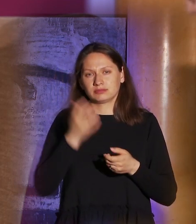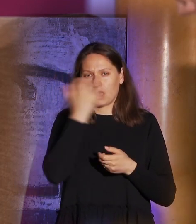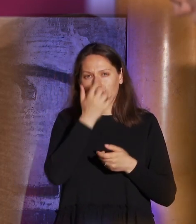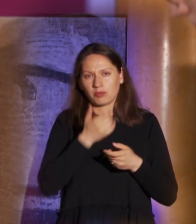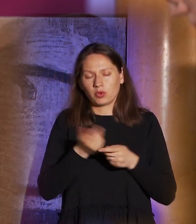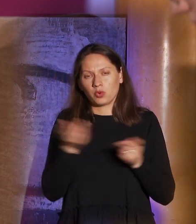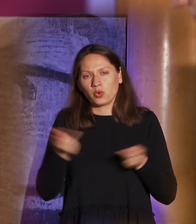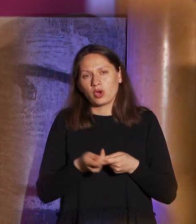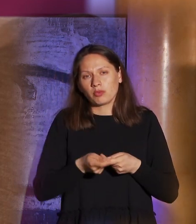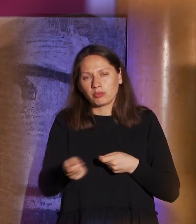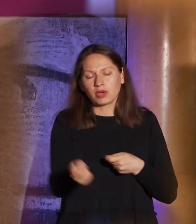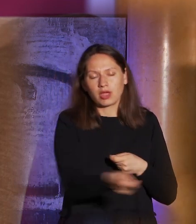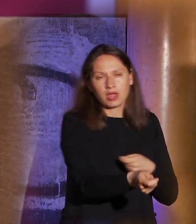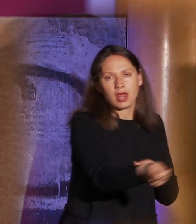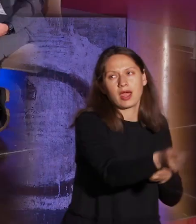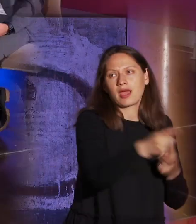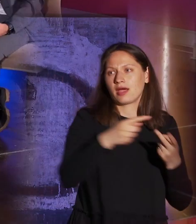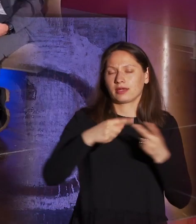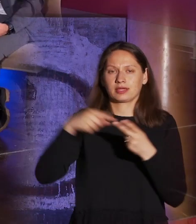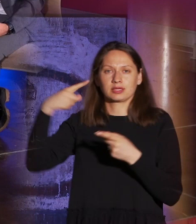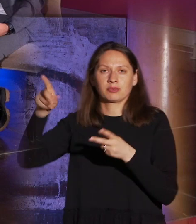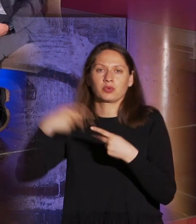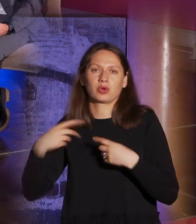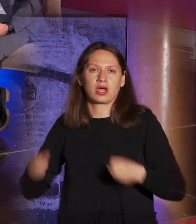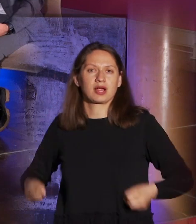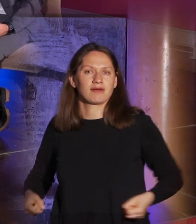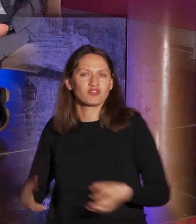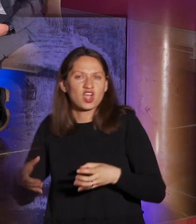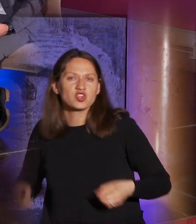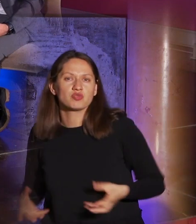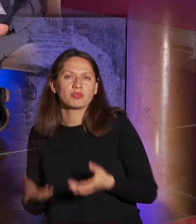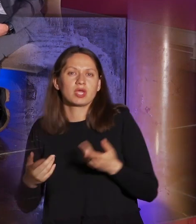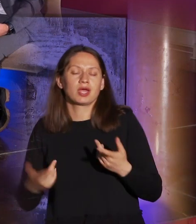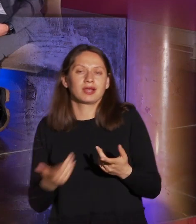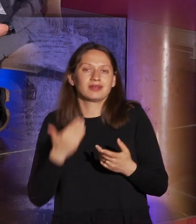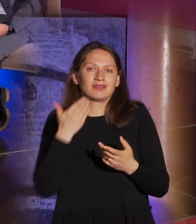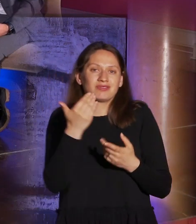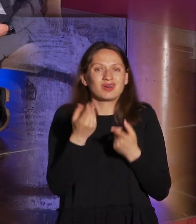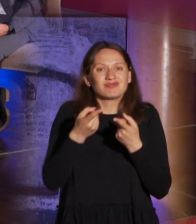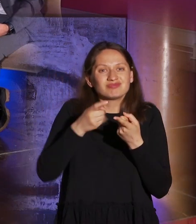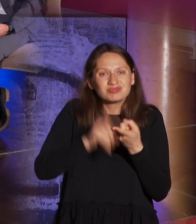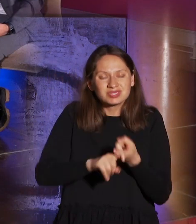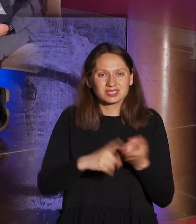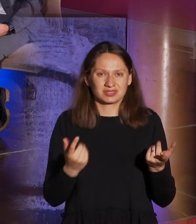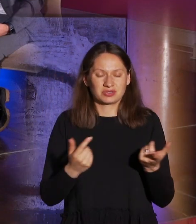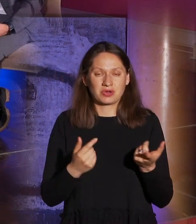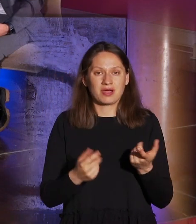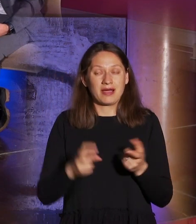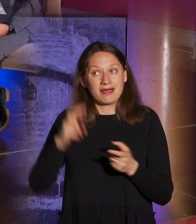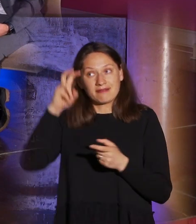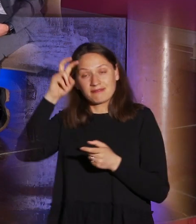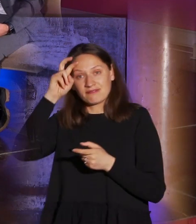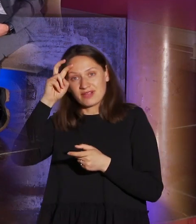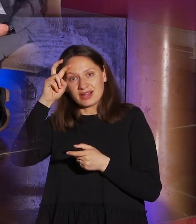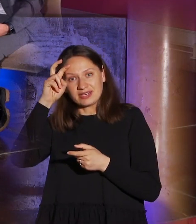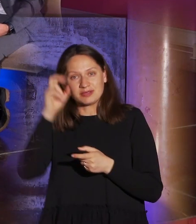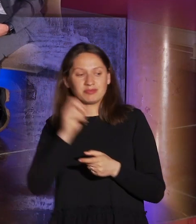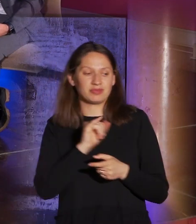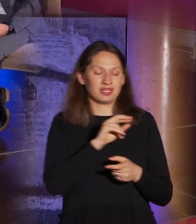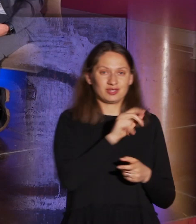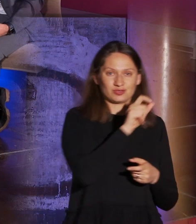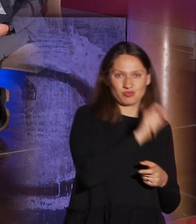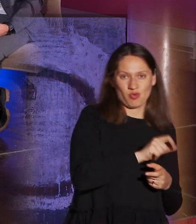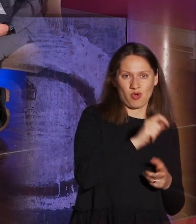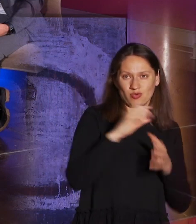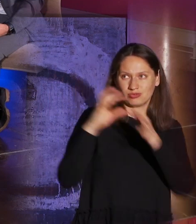Tai čia yra daugiau tokie kaip valstybės ir žmogaus santykis, aš manyčiau, ne,